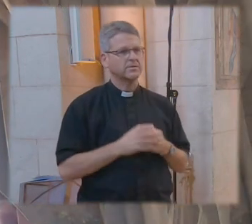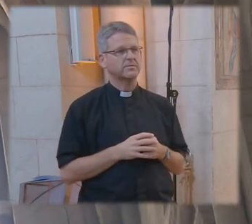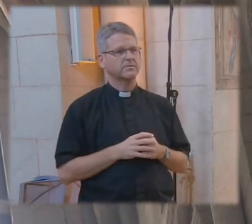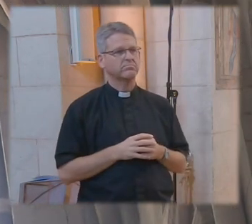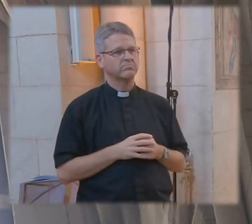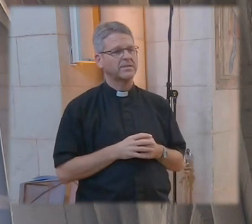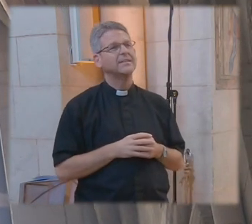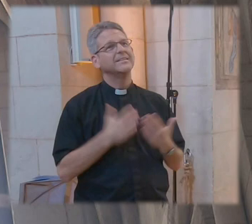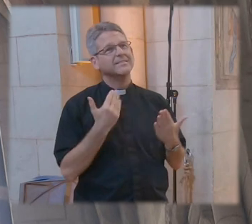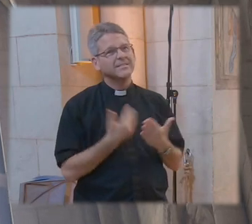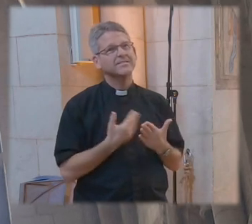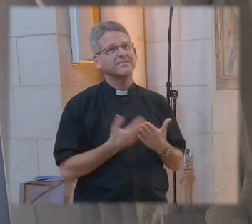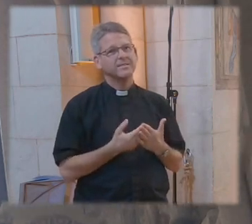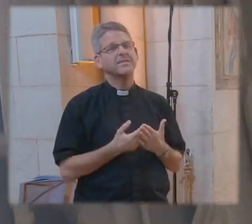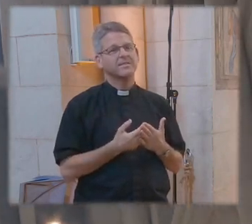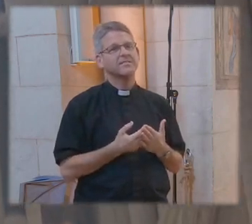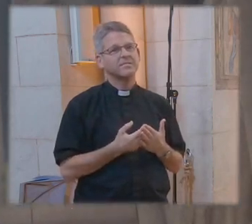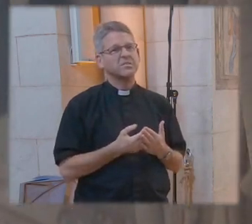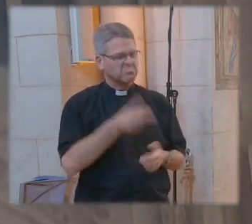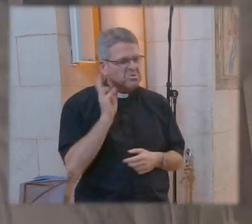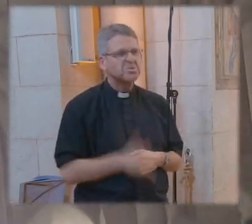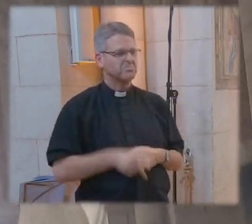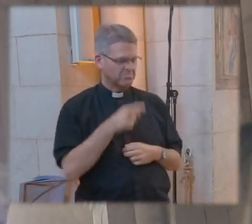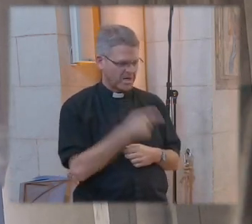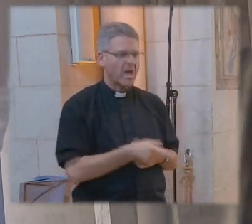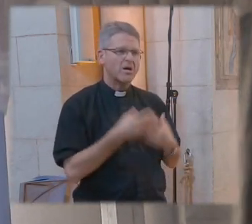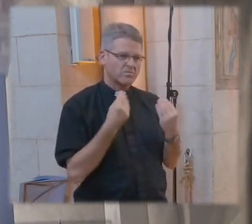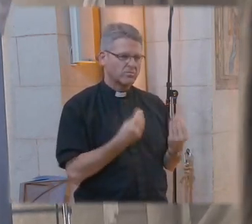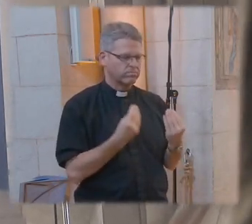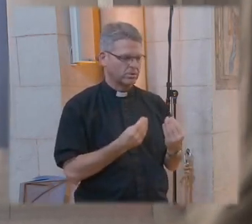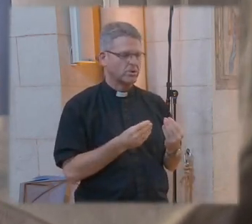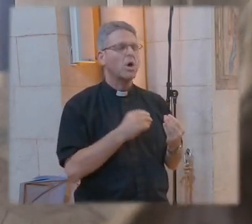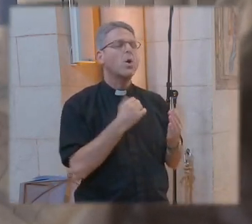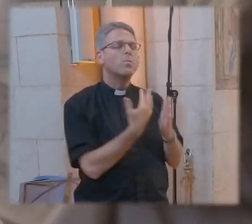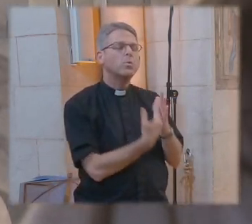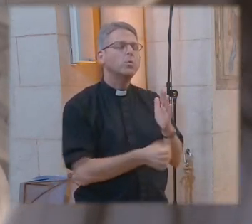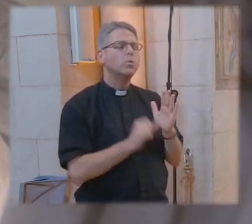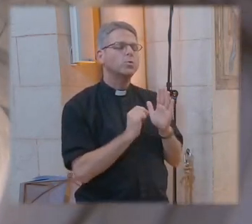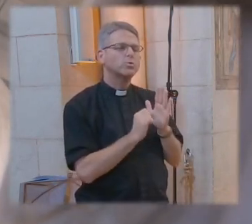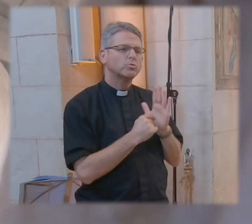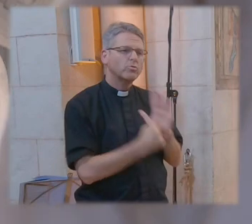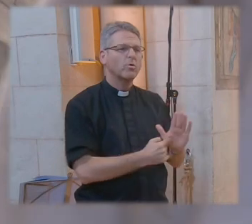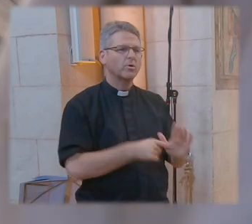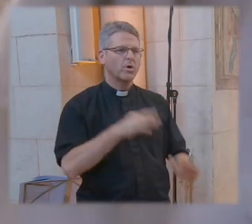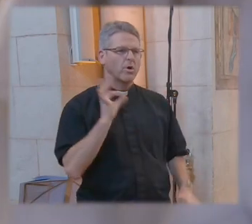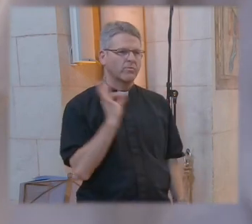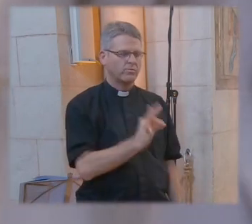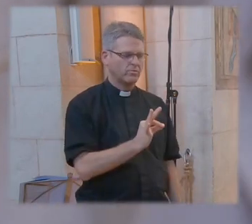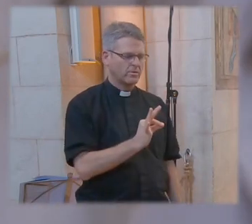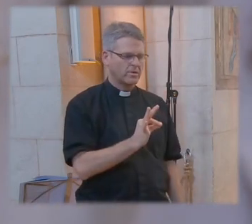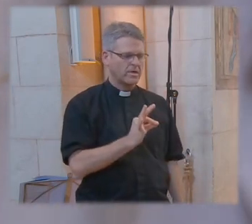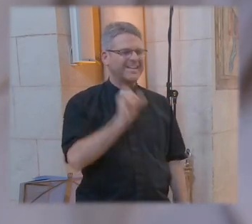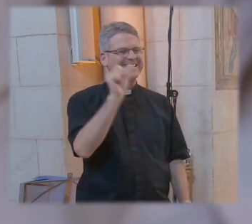steht der Sachverhalt seines Martyriums aus Hass auf den Glauben in Odium Fidei